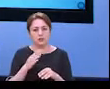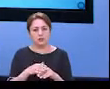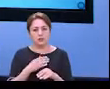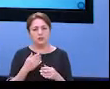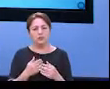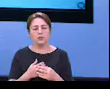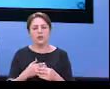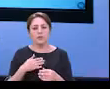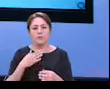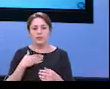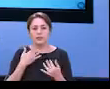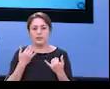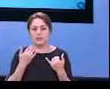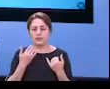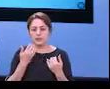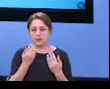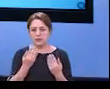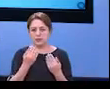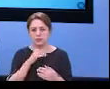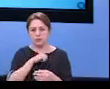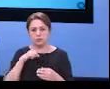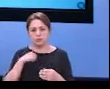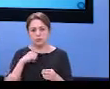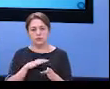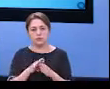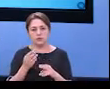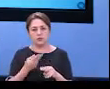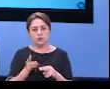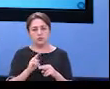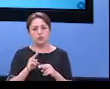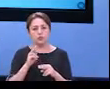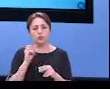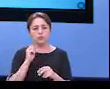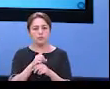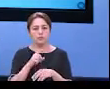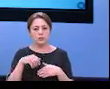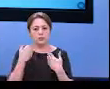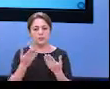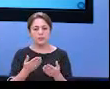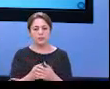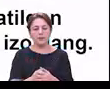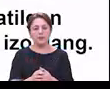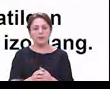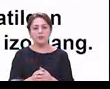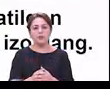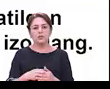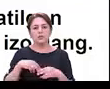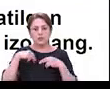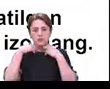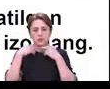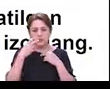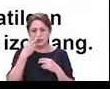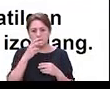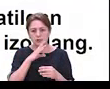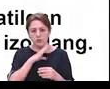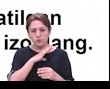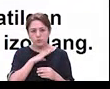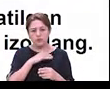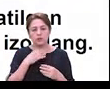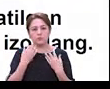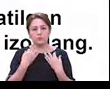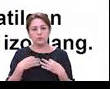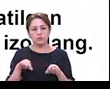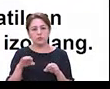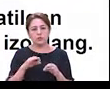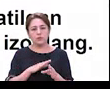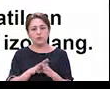Barakalla. Unda men sizga mustaqil bajarish uchun topshiriqni e'lon qilaman. E'tibor bergan bo'lsangiz,